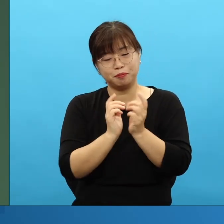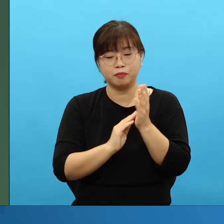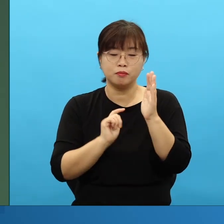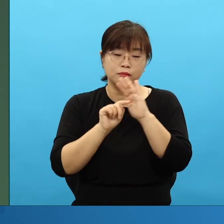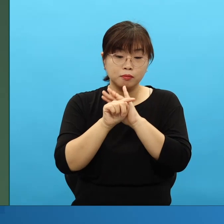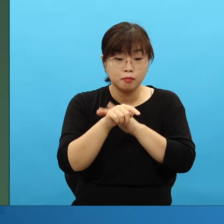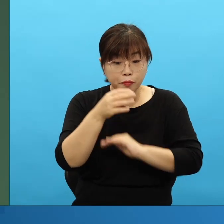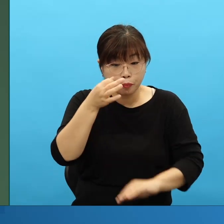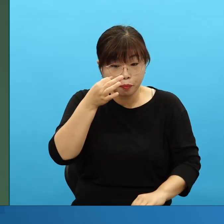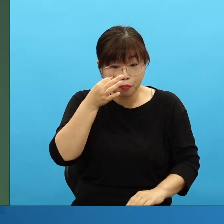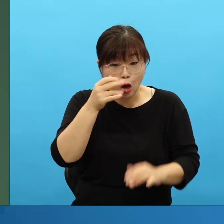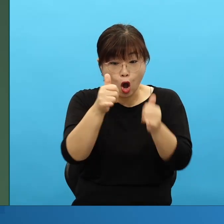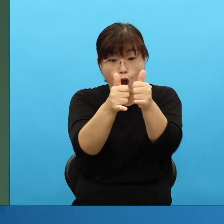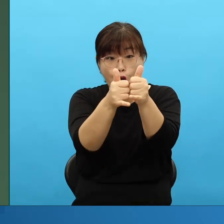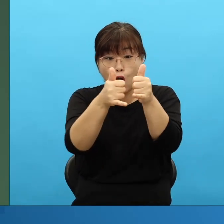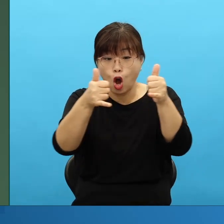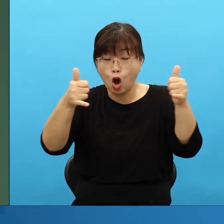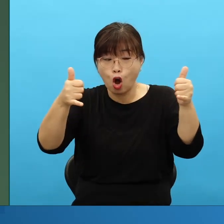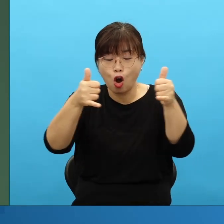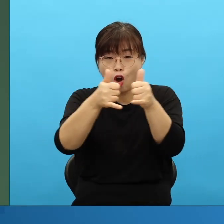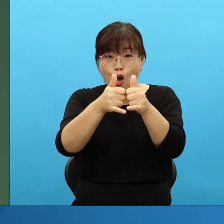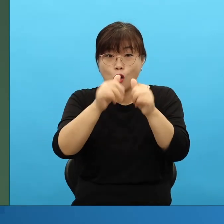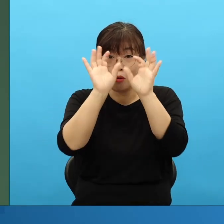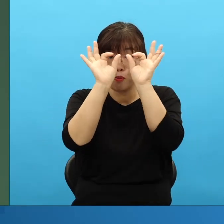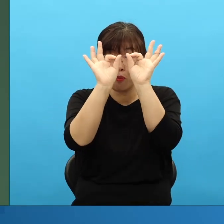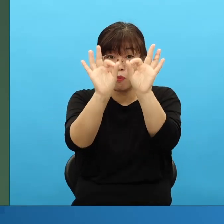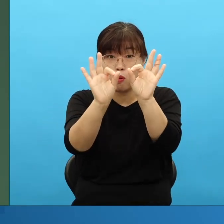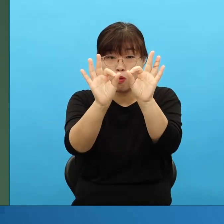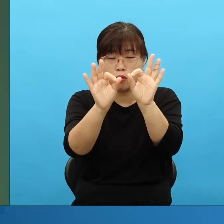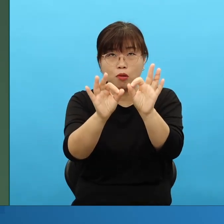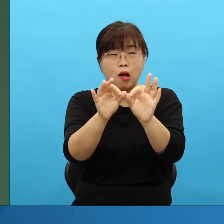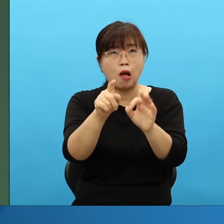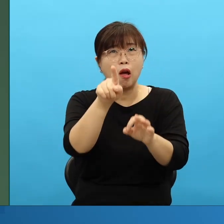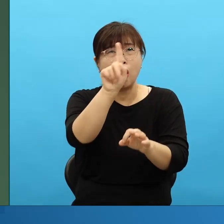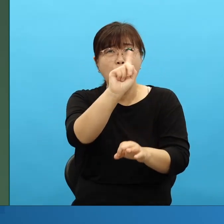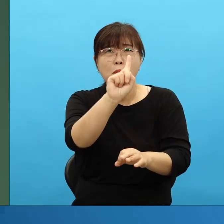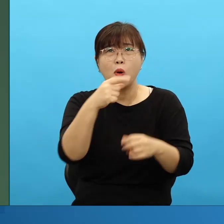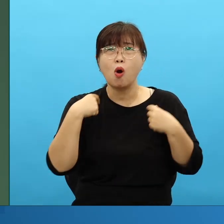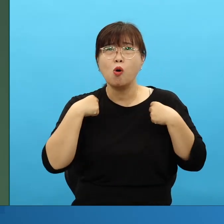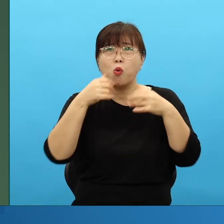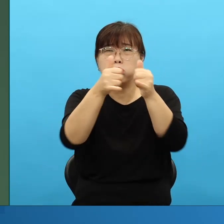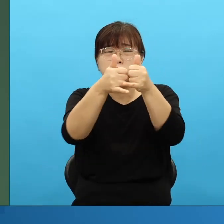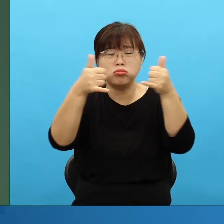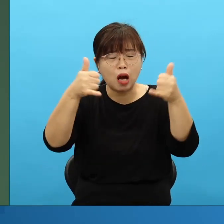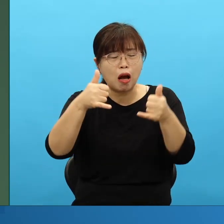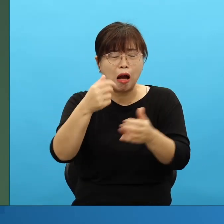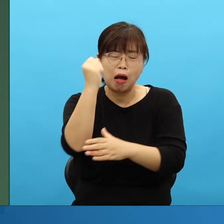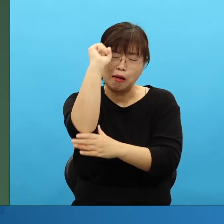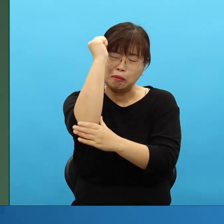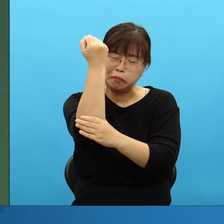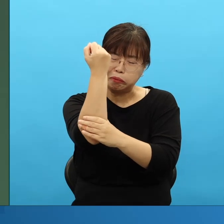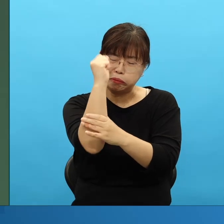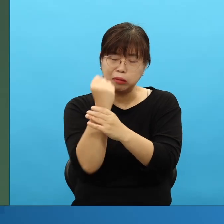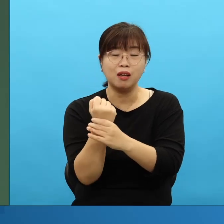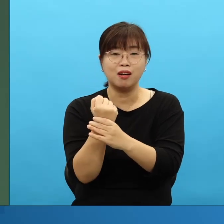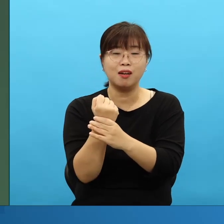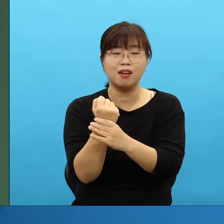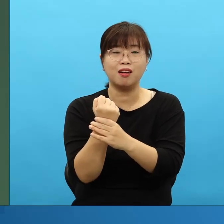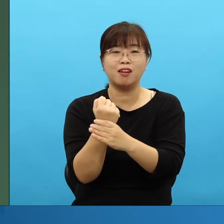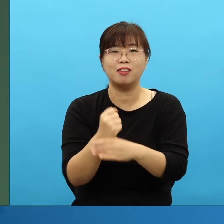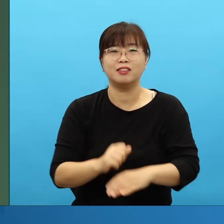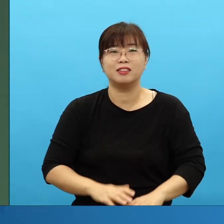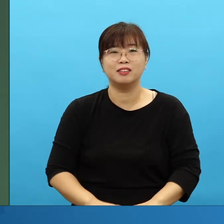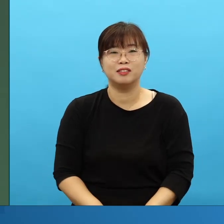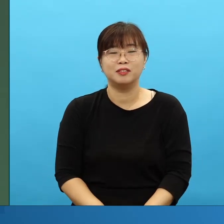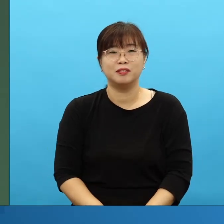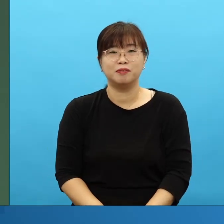여러분 보고 저도 안 가져갈 만한 이런 농이에요 보니까. And I looked at the wardrobe and if somebody were to give that to you now,